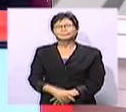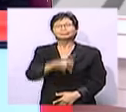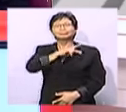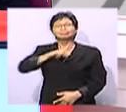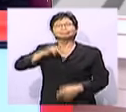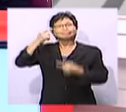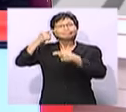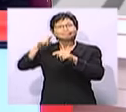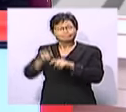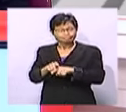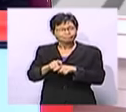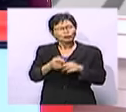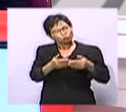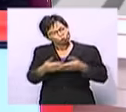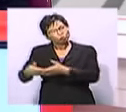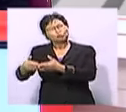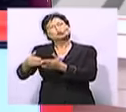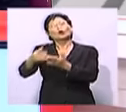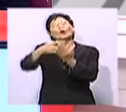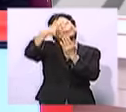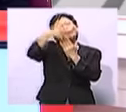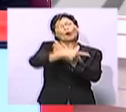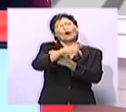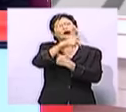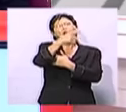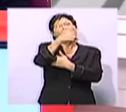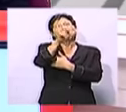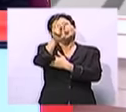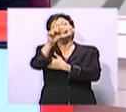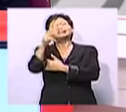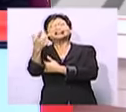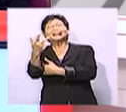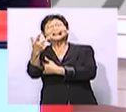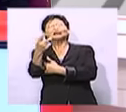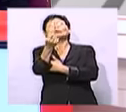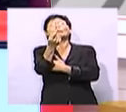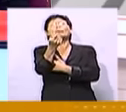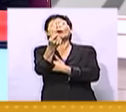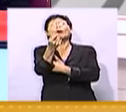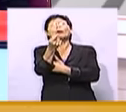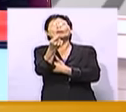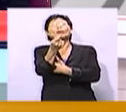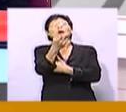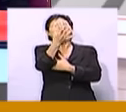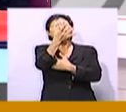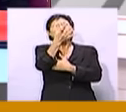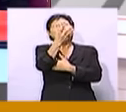Kabinet bersetuju meneruskan projek transit aliran ringan 3 LRT3 dengan kos akhir berjumlah